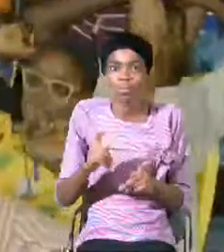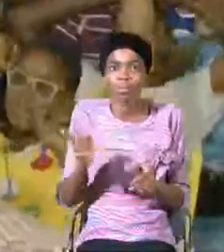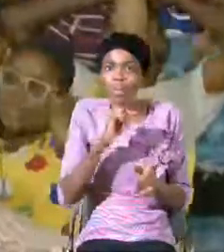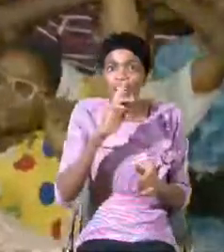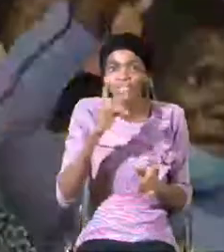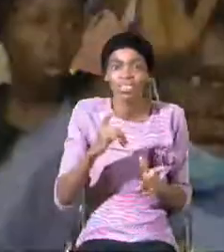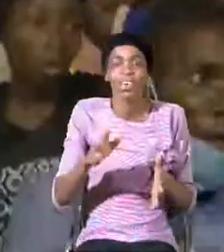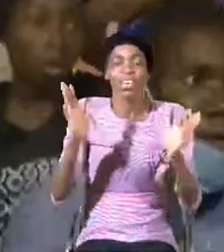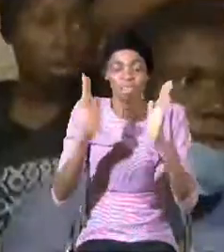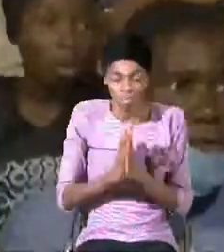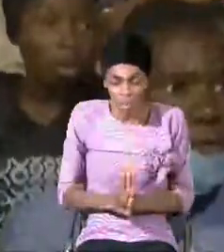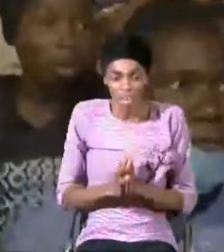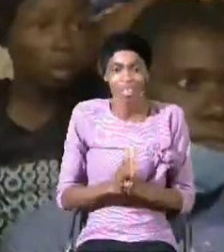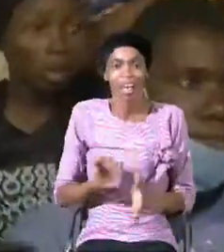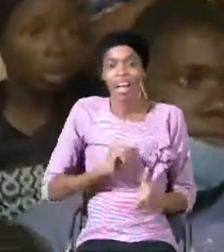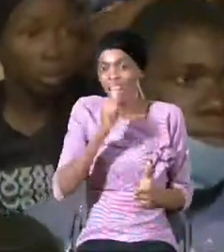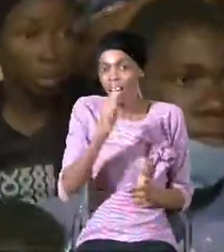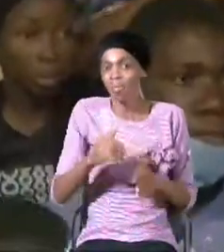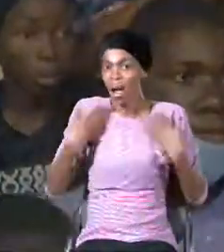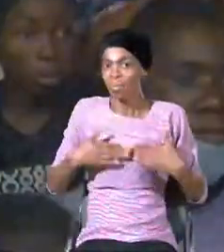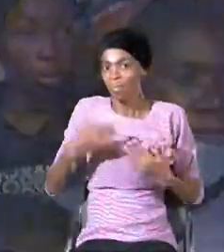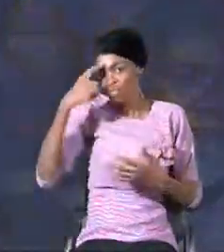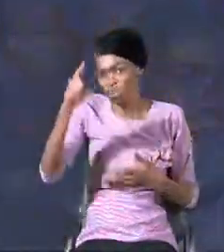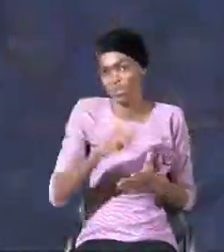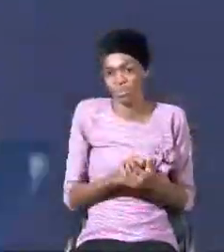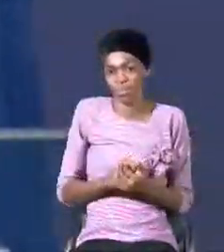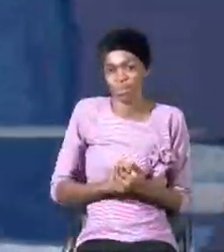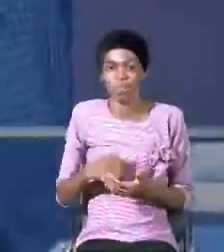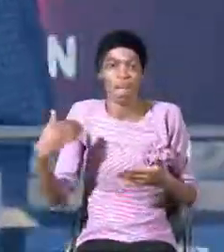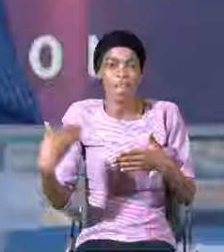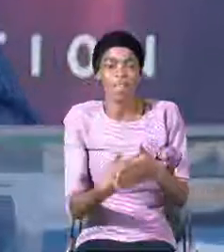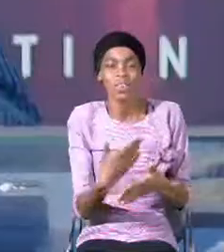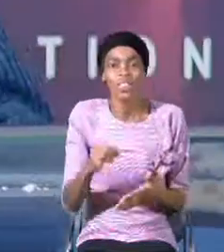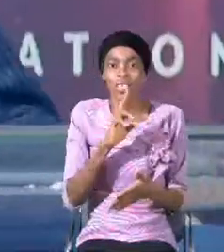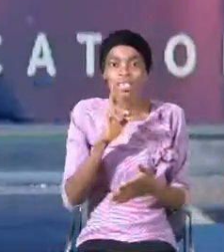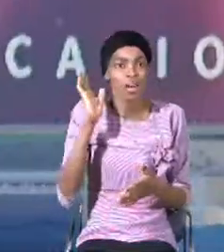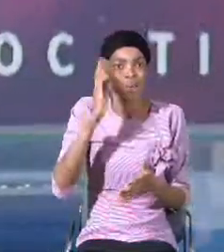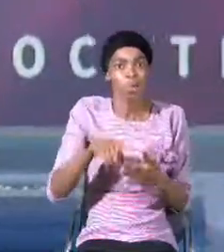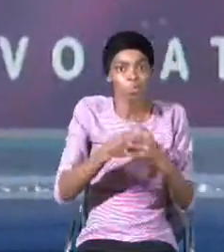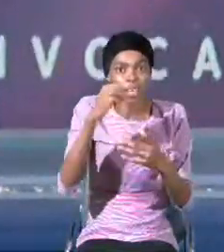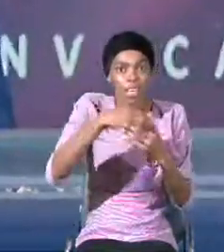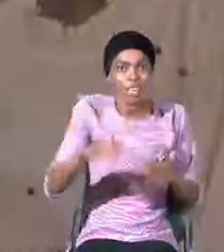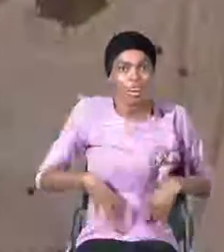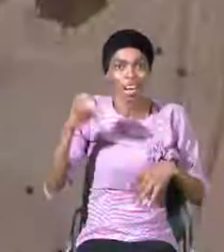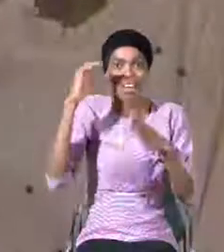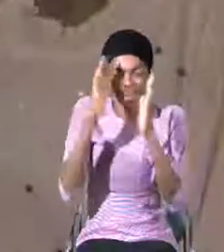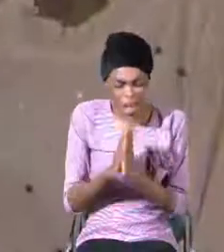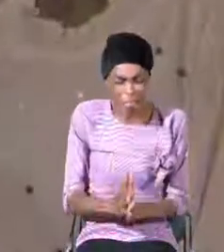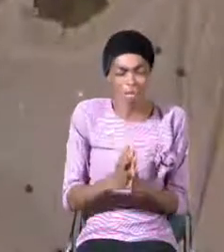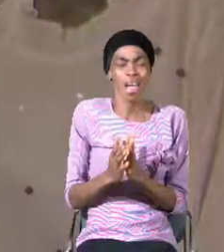Amen. Je suis tellement content pour vous. De nouvelles choses vont commencer à se produire dans votre